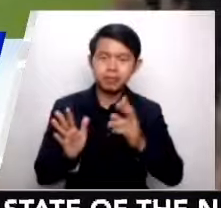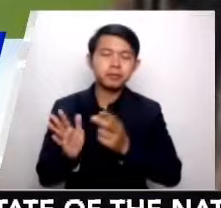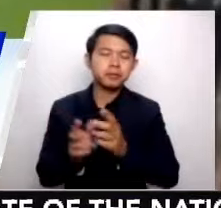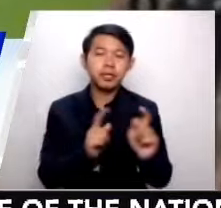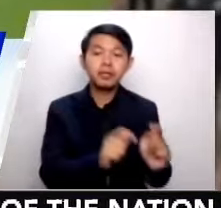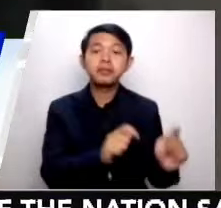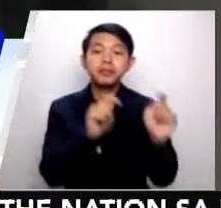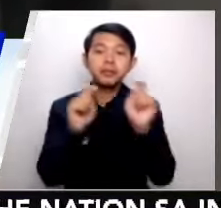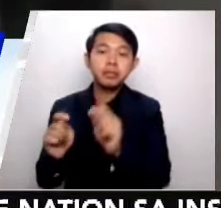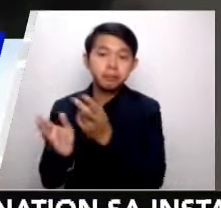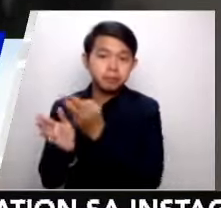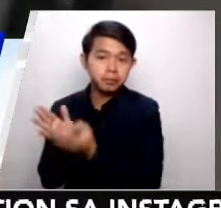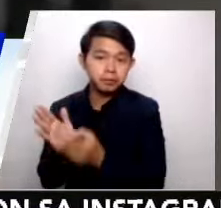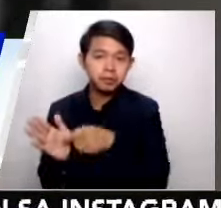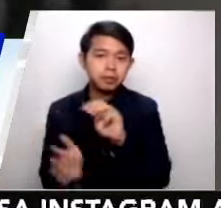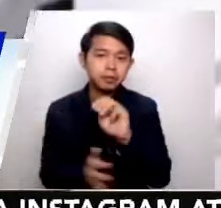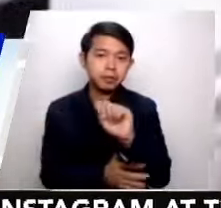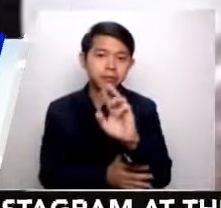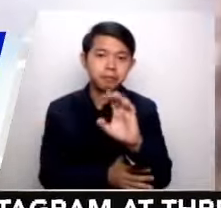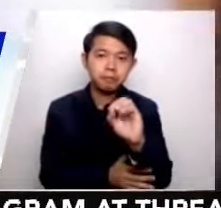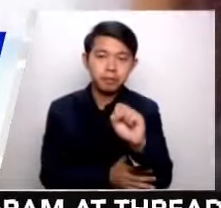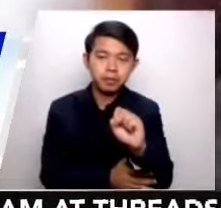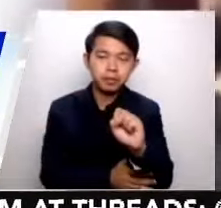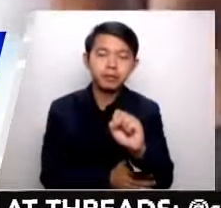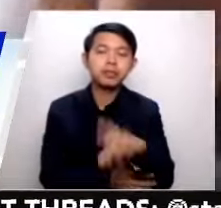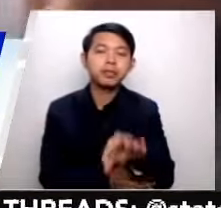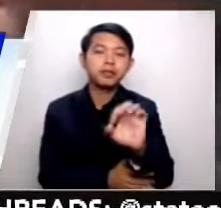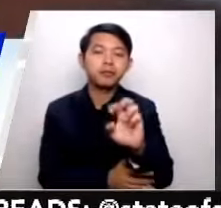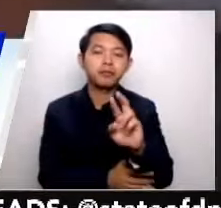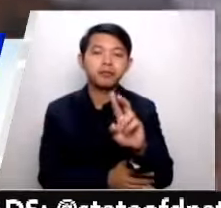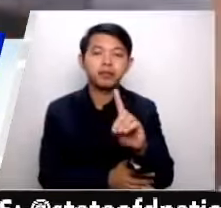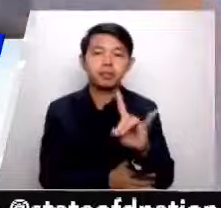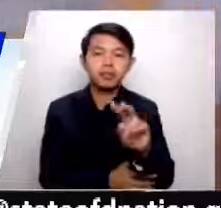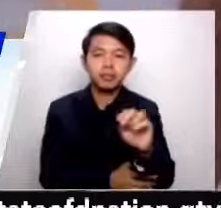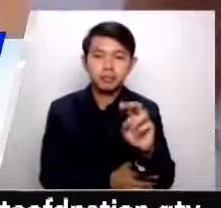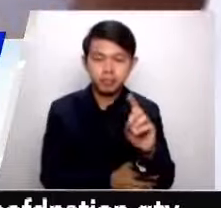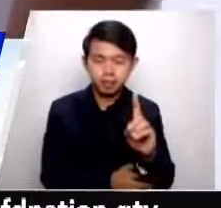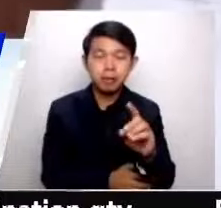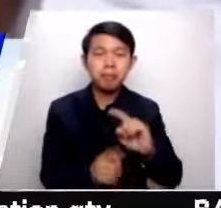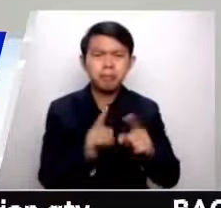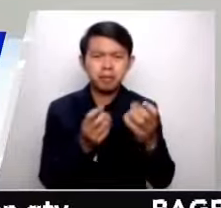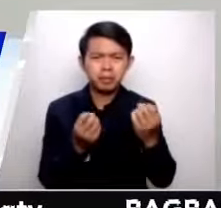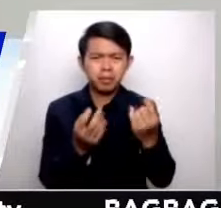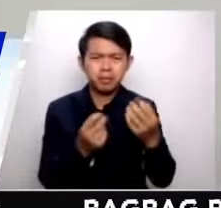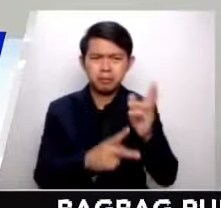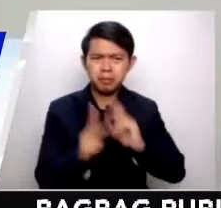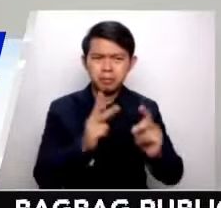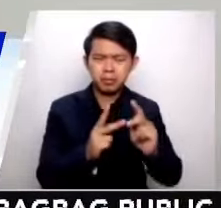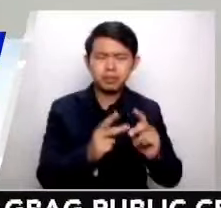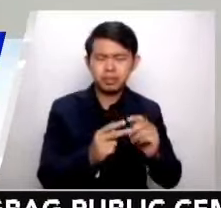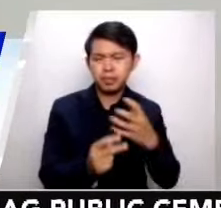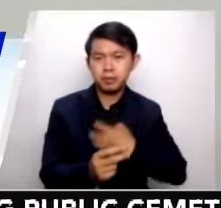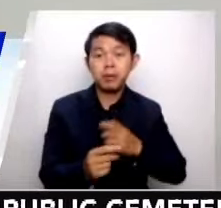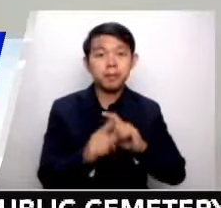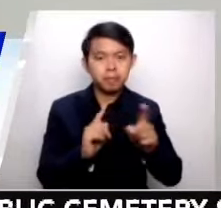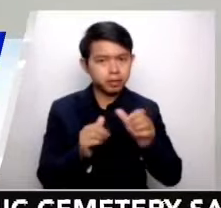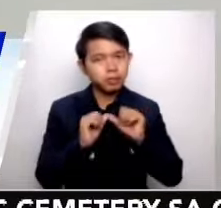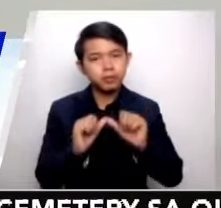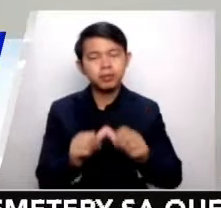Sr. sa kabila ng petisyon sa Korte Suprema para harangin ito. Isa ito sa naging basihan ng alyansang